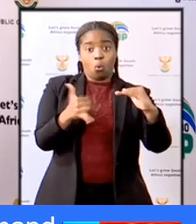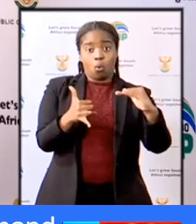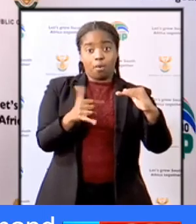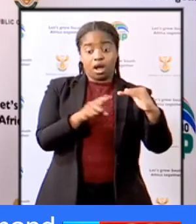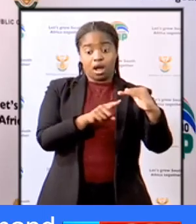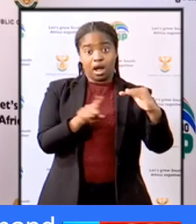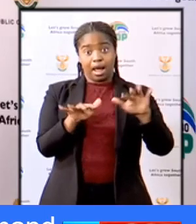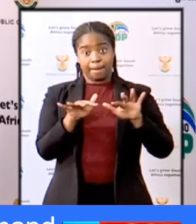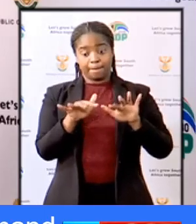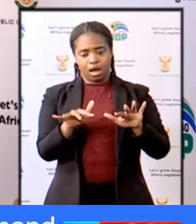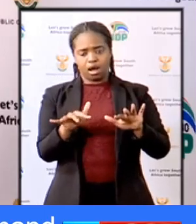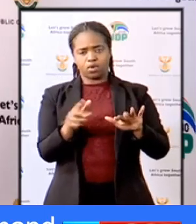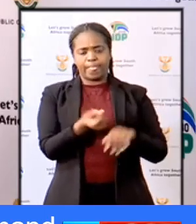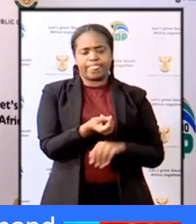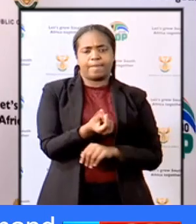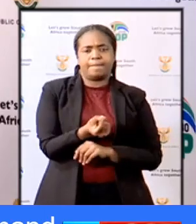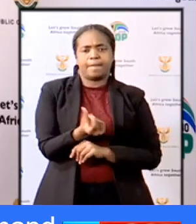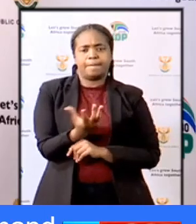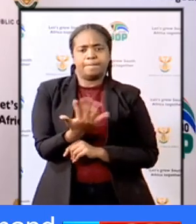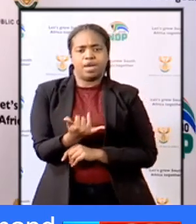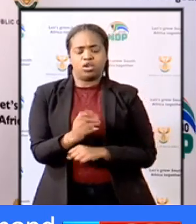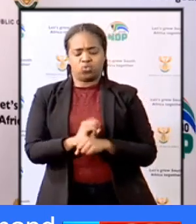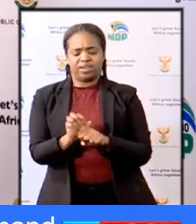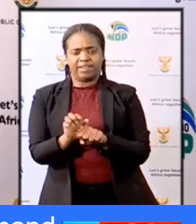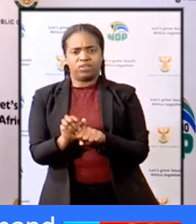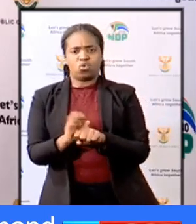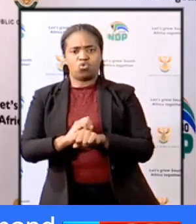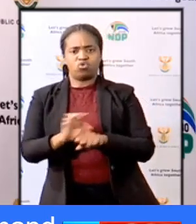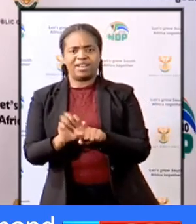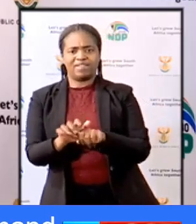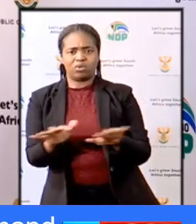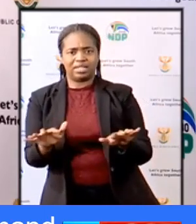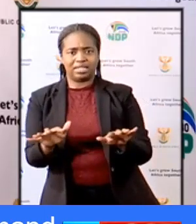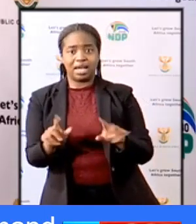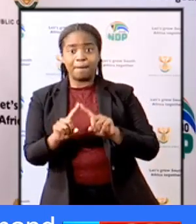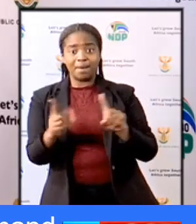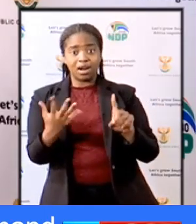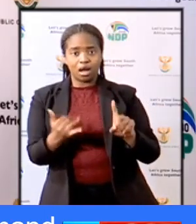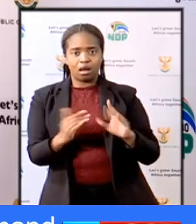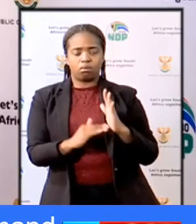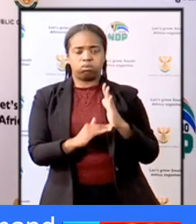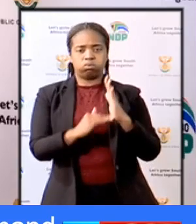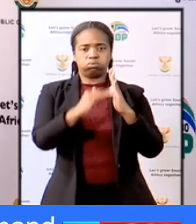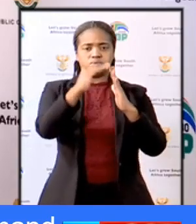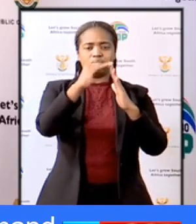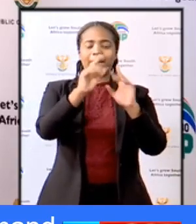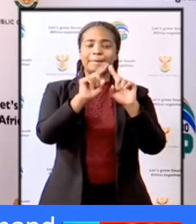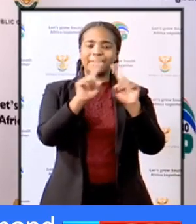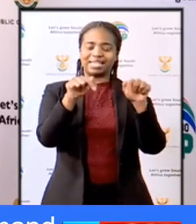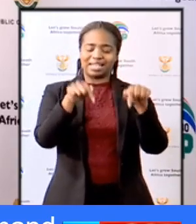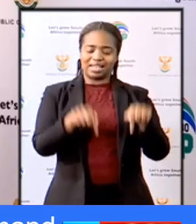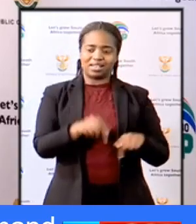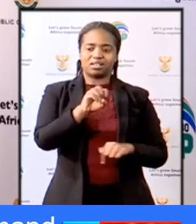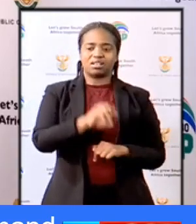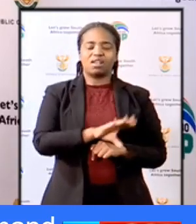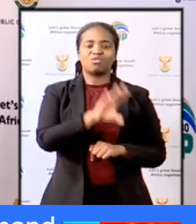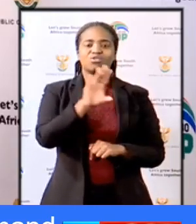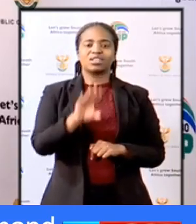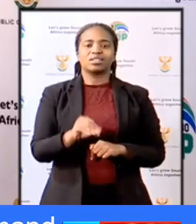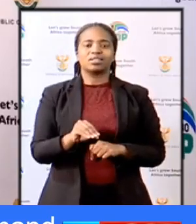nebalo sabantu abangenwa yilesifo sesehla hayi sisakhuphuka kodwa la